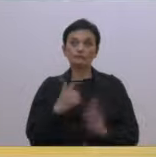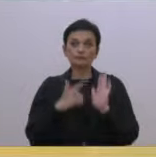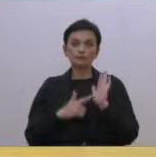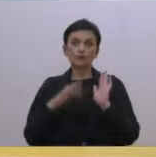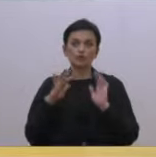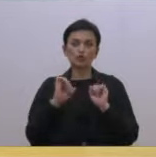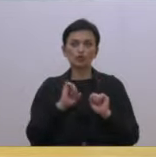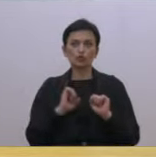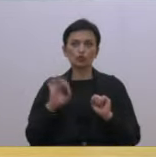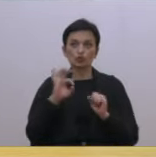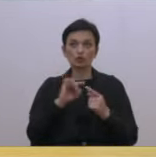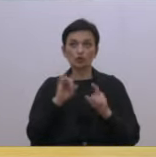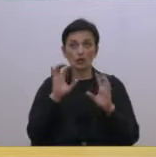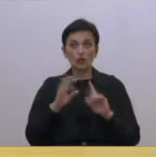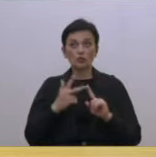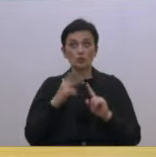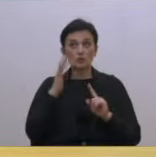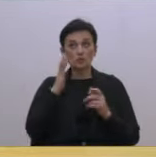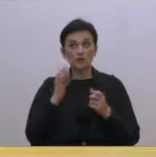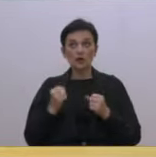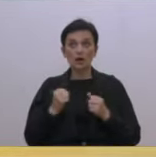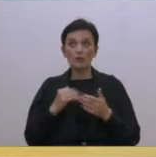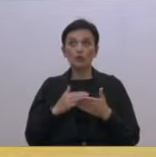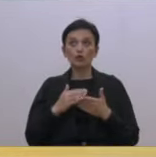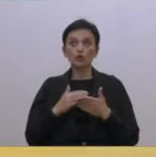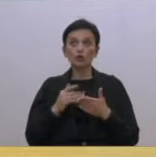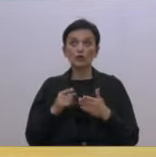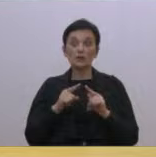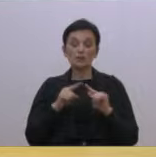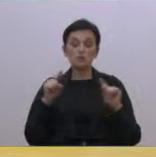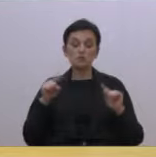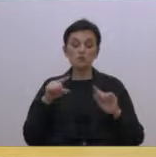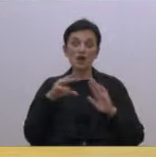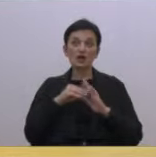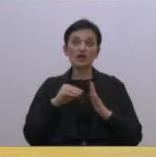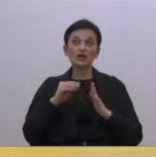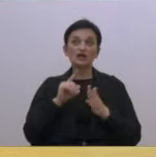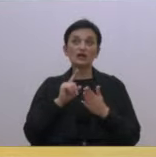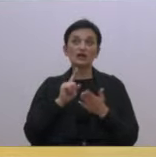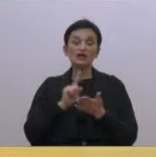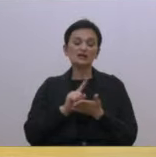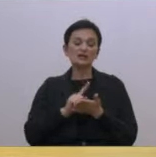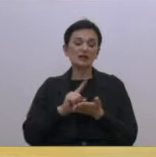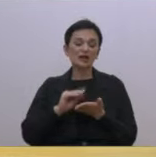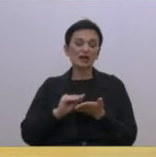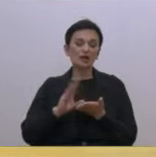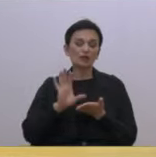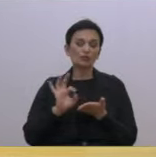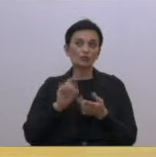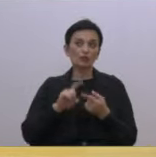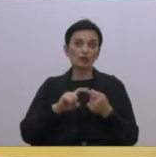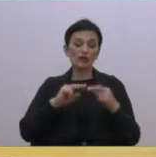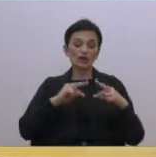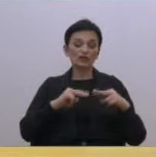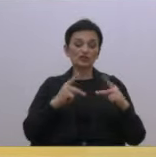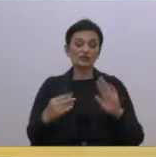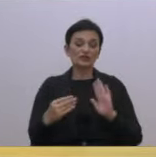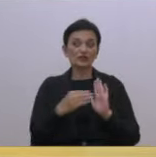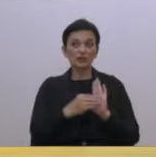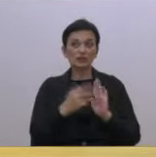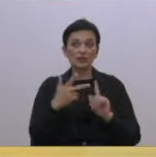სამოცდათხუთმეტი მომხრე ნული წინააღმდეგი კანონ მესამე მოსმენით მიღებულია. ამავე პაკეტში დაგროვებითი პენსიის შესახებ კანონში ცვლილება მესამე მოსმენით, ხო,